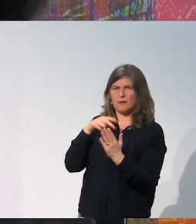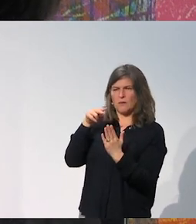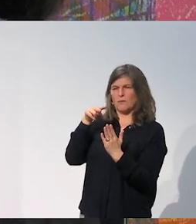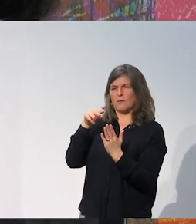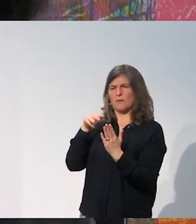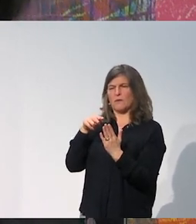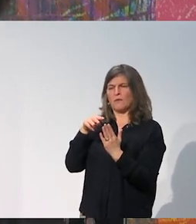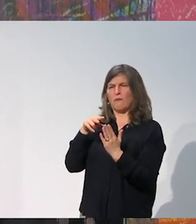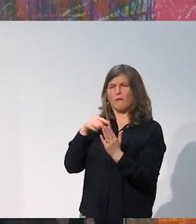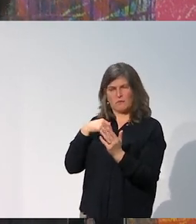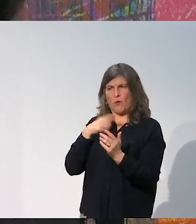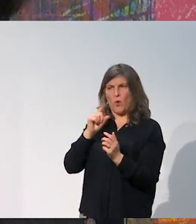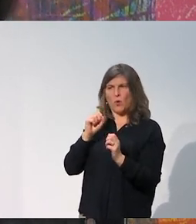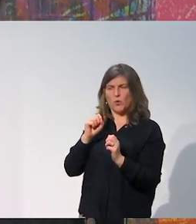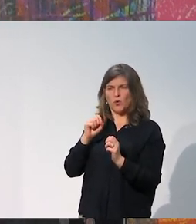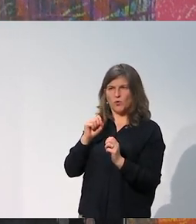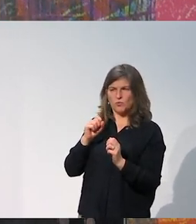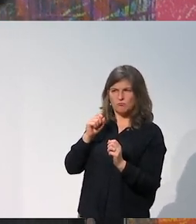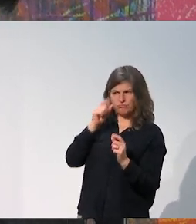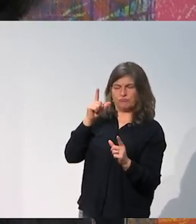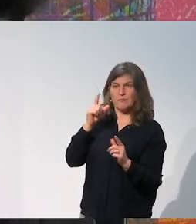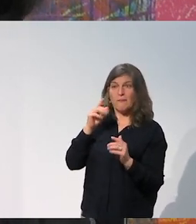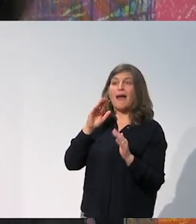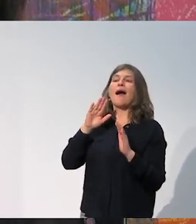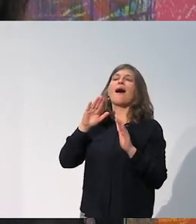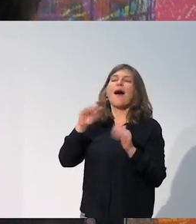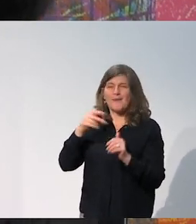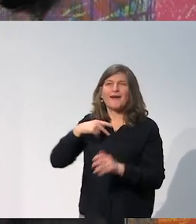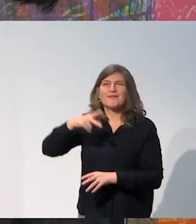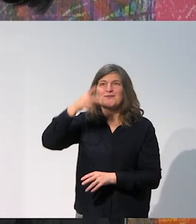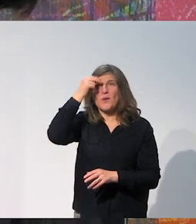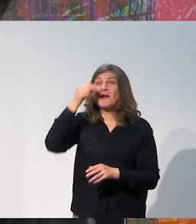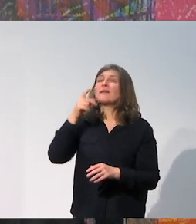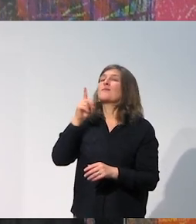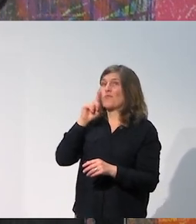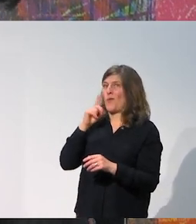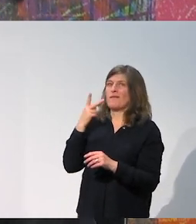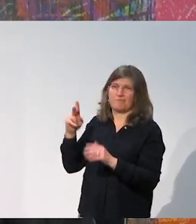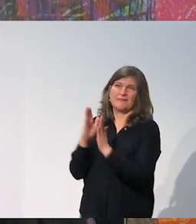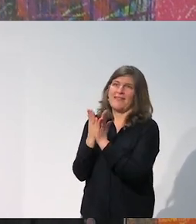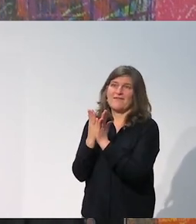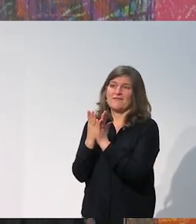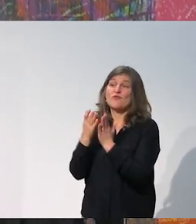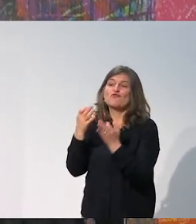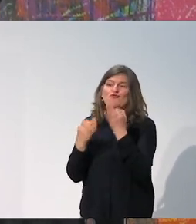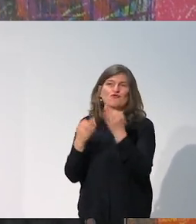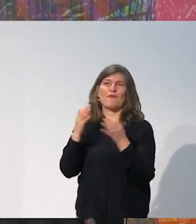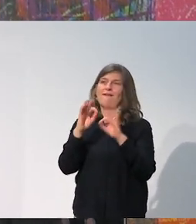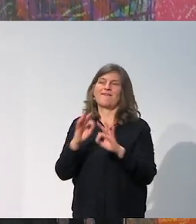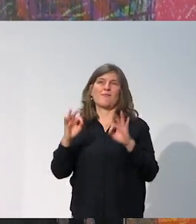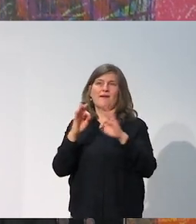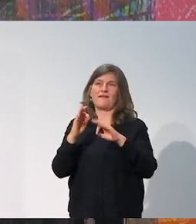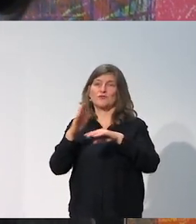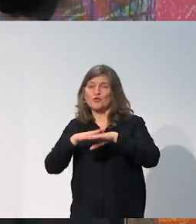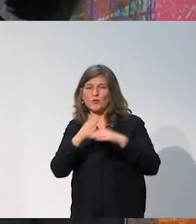compris ce que vous vouliez faire avec ça, parce que c'est un livre qui ne porte aucun jugement aussi sur qui que ce